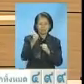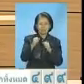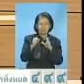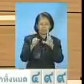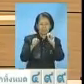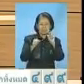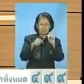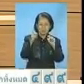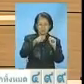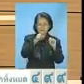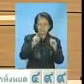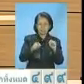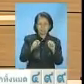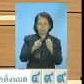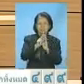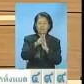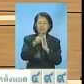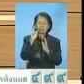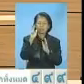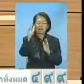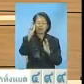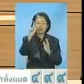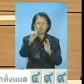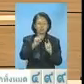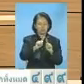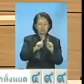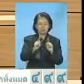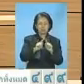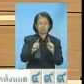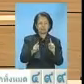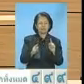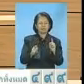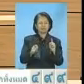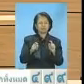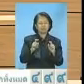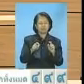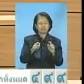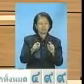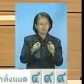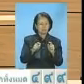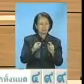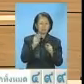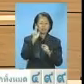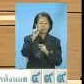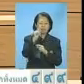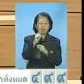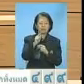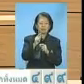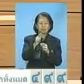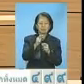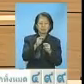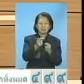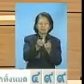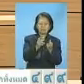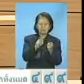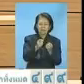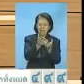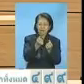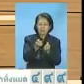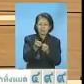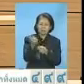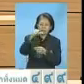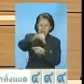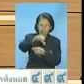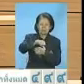30% เนี่ยใช้กับการข่าวเพราะการข่าวฉันเป็นการข่าวตั้งรับล้มเหลวสิ้นเชิงเรื่องต่